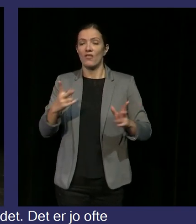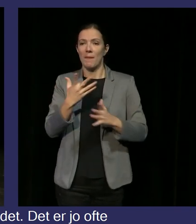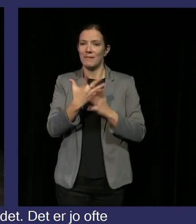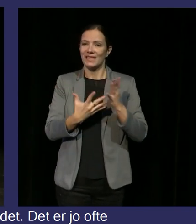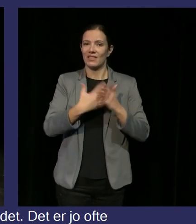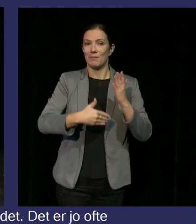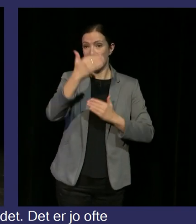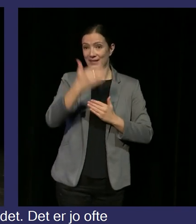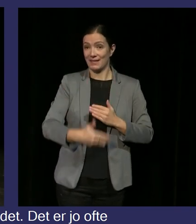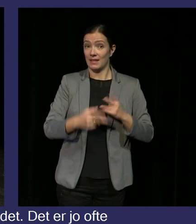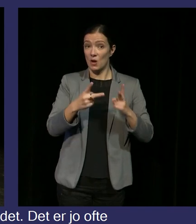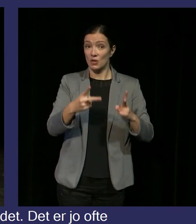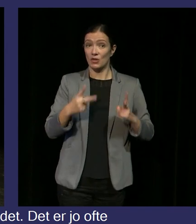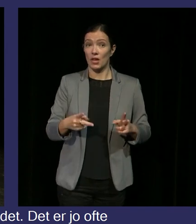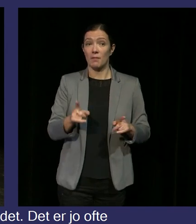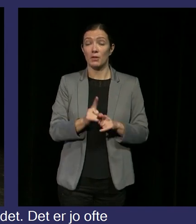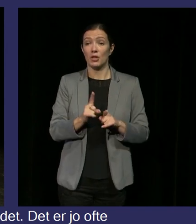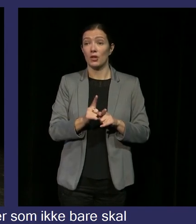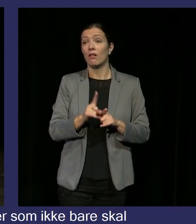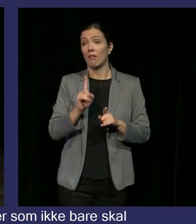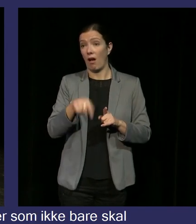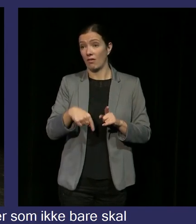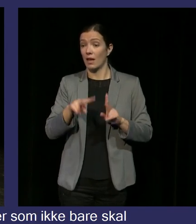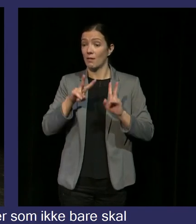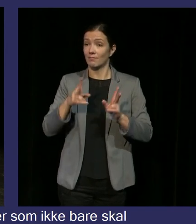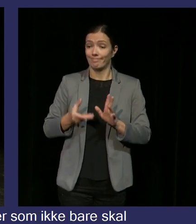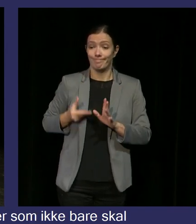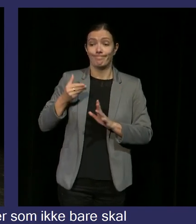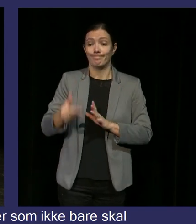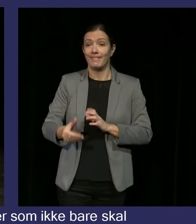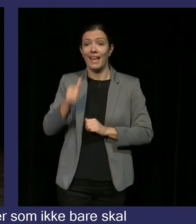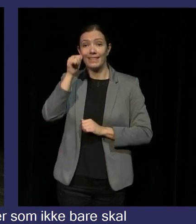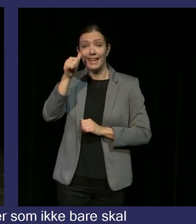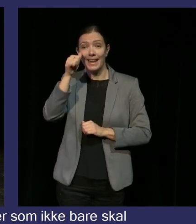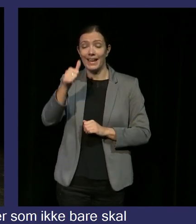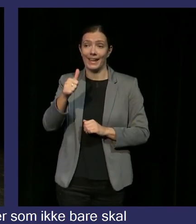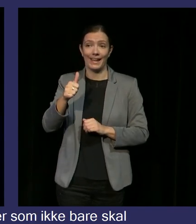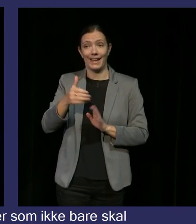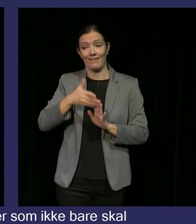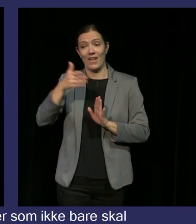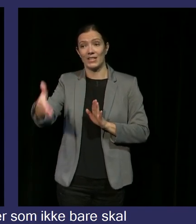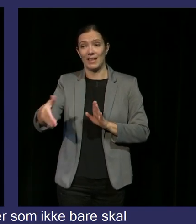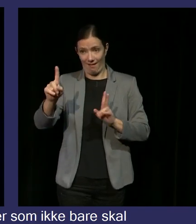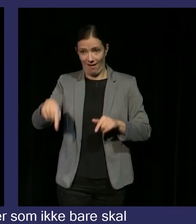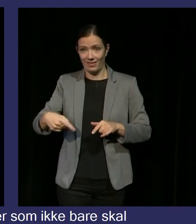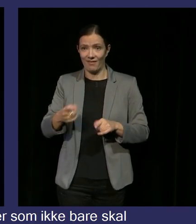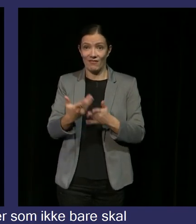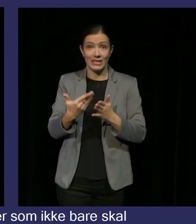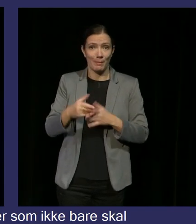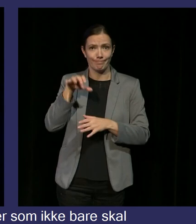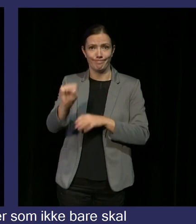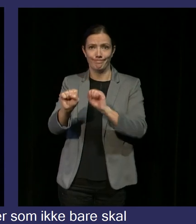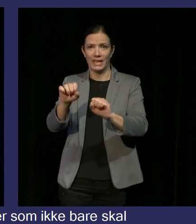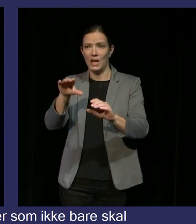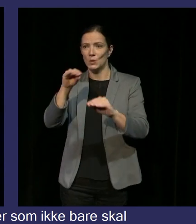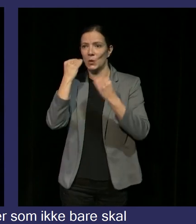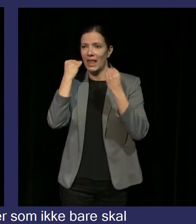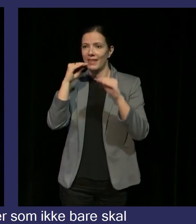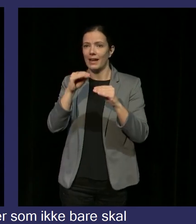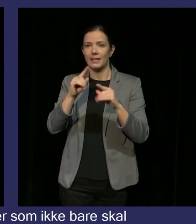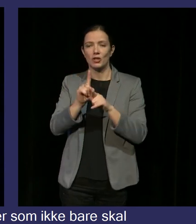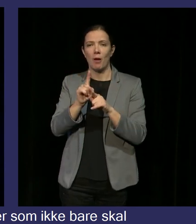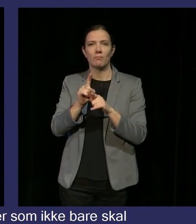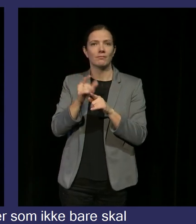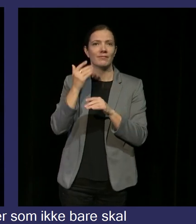også. Så det går an å investere tidlig, for å si det sånn, i tidlig fase, studenter som skal ikke bare